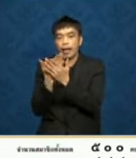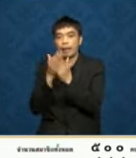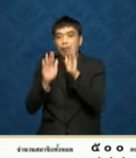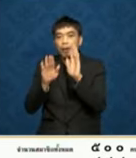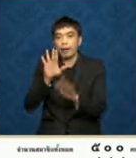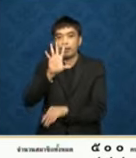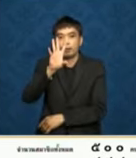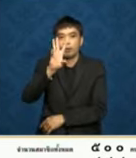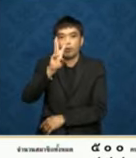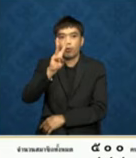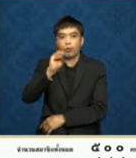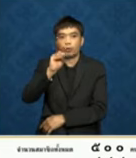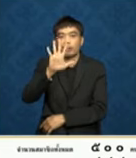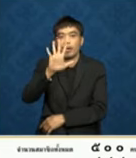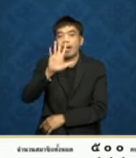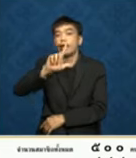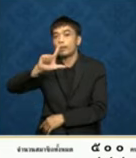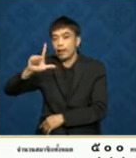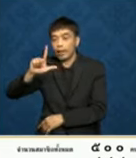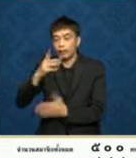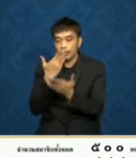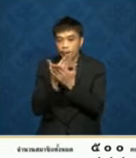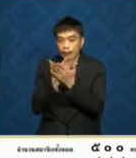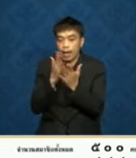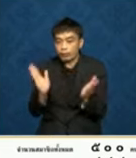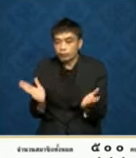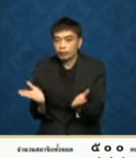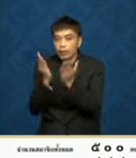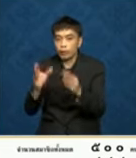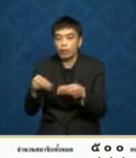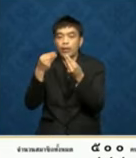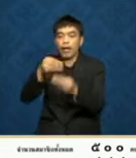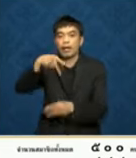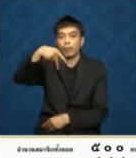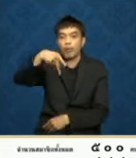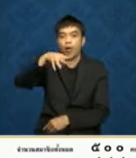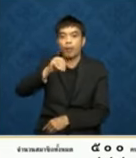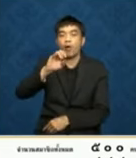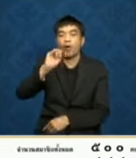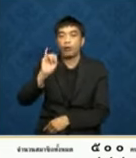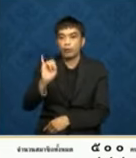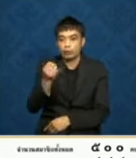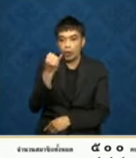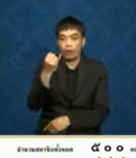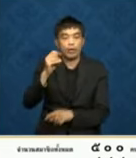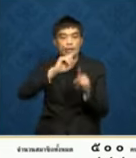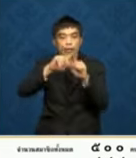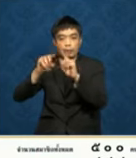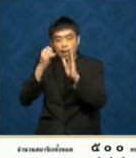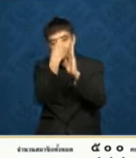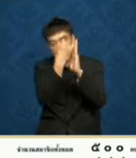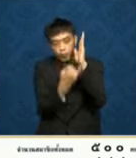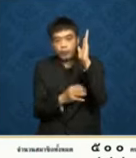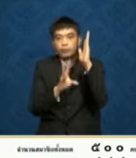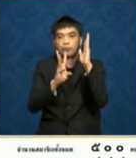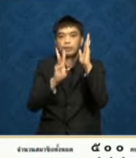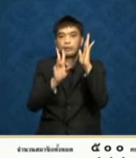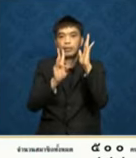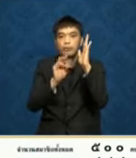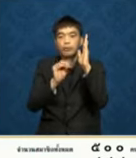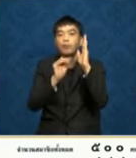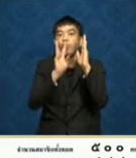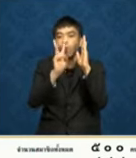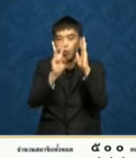เป็งบที่เราใช้ในกสนบ limited civilians ,พอมาจอหรอพัฒนาสังคมแลคามกมคง kaนุย์ byทั้ง 76 จหวทวก